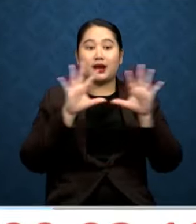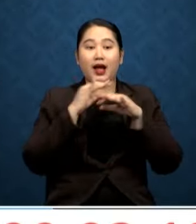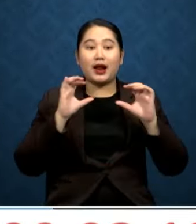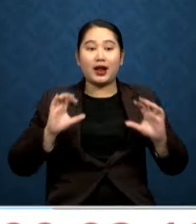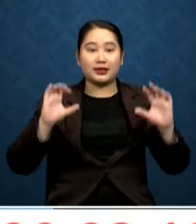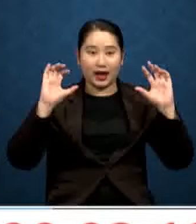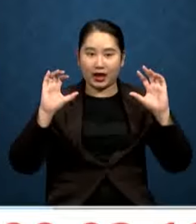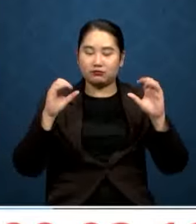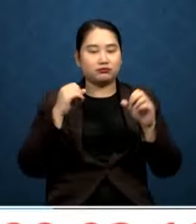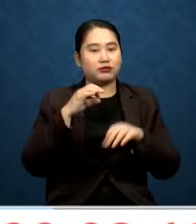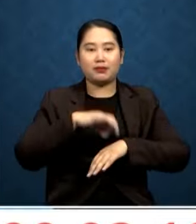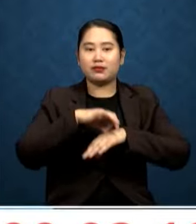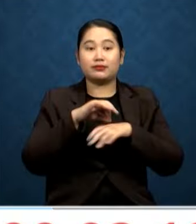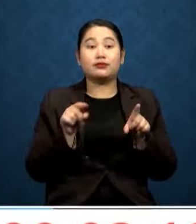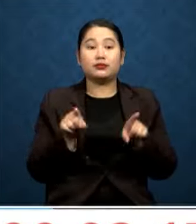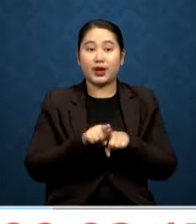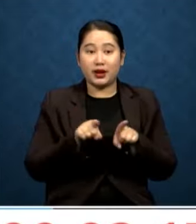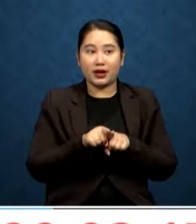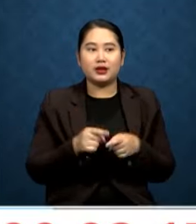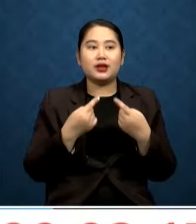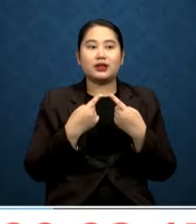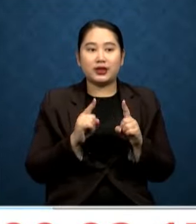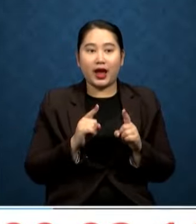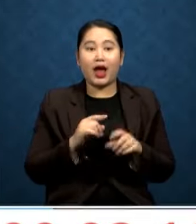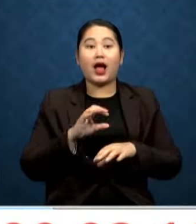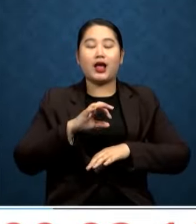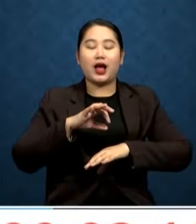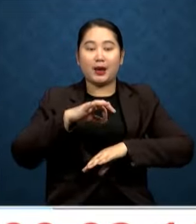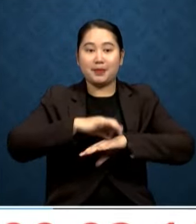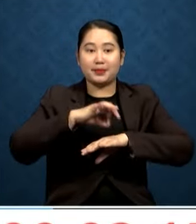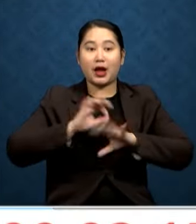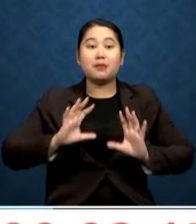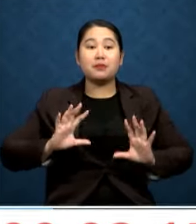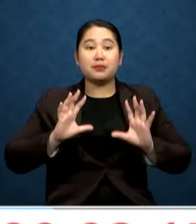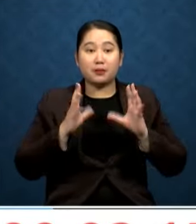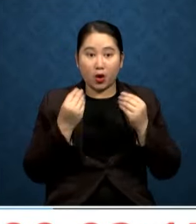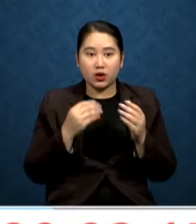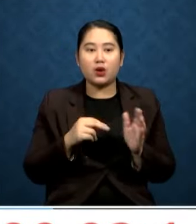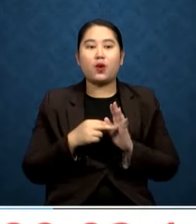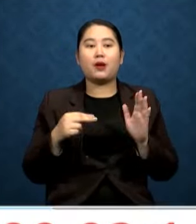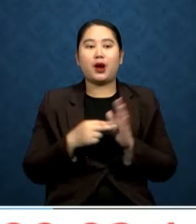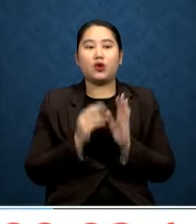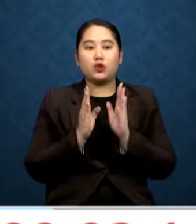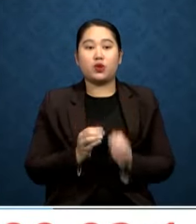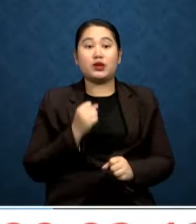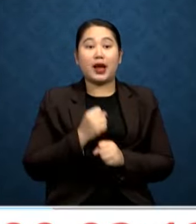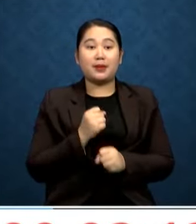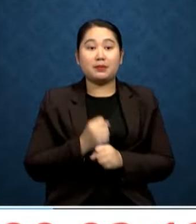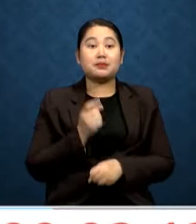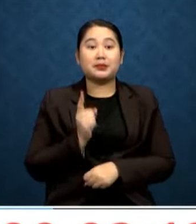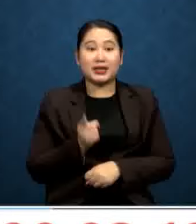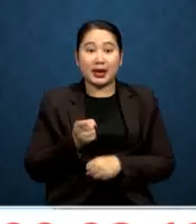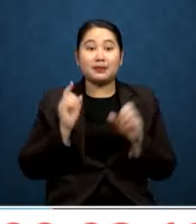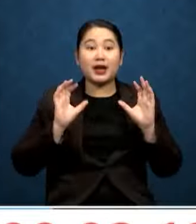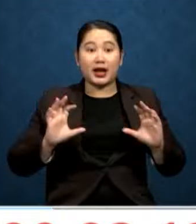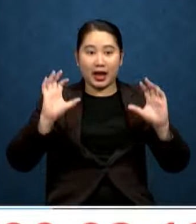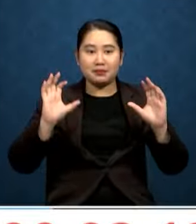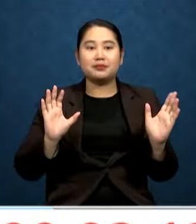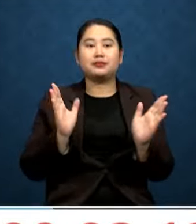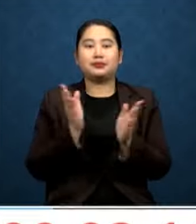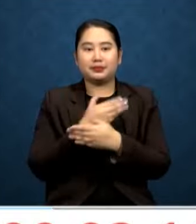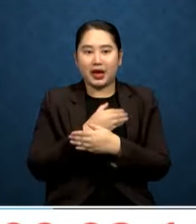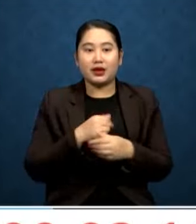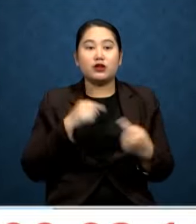ราชการทุกอย่างแต่เมื่อถึงวัยเกษียณอายุราชการลูกจ้างประจำจะถูกเปลี่ยนสถานะเป็นผู้รับ